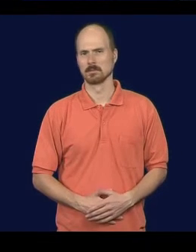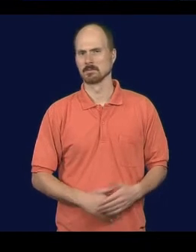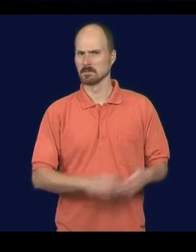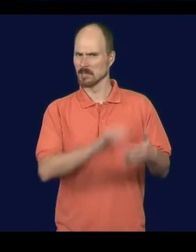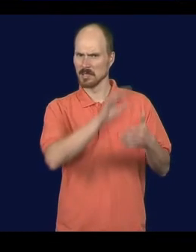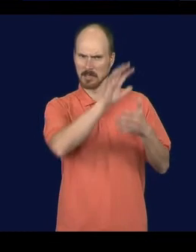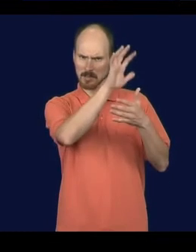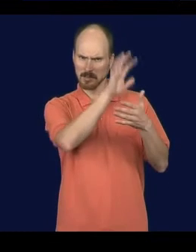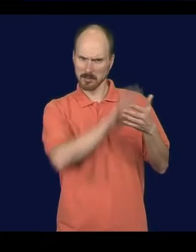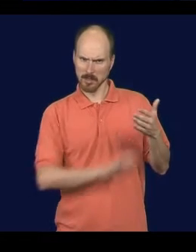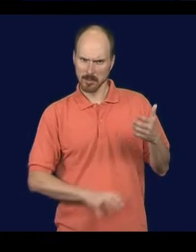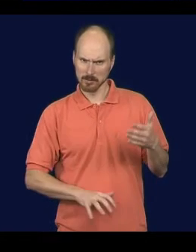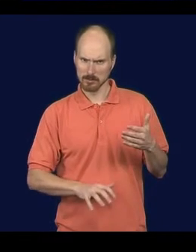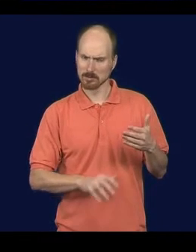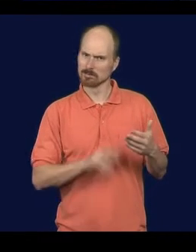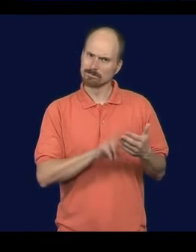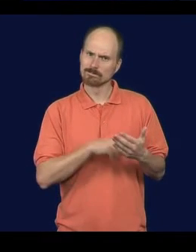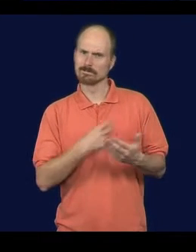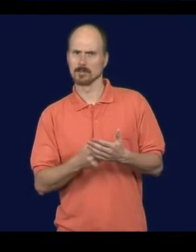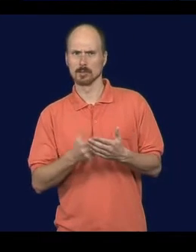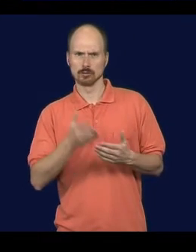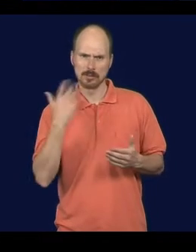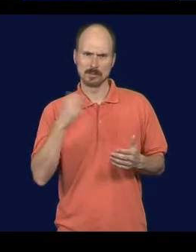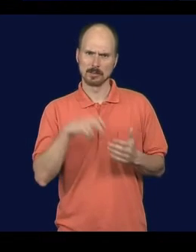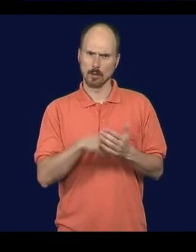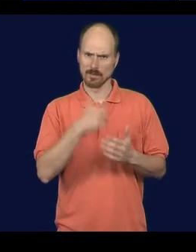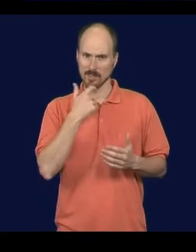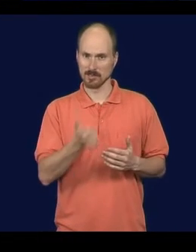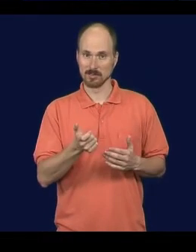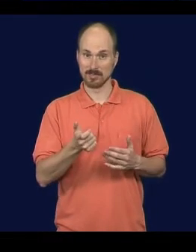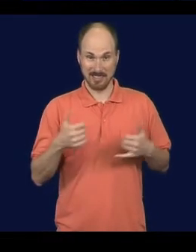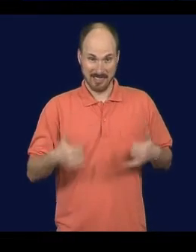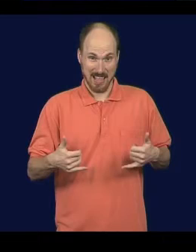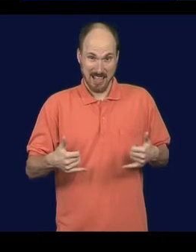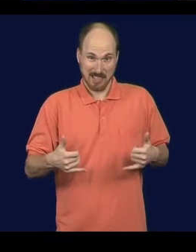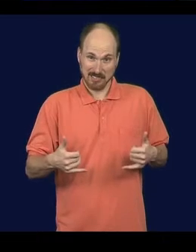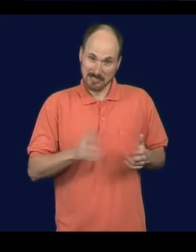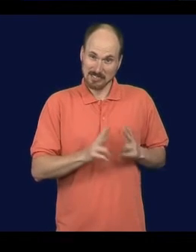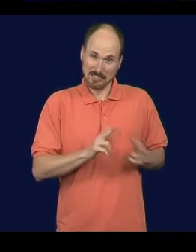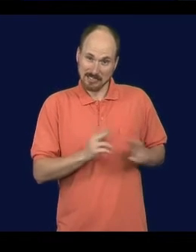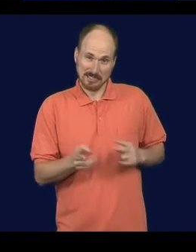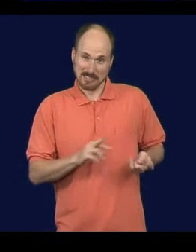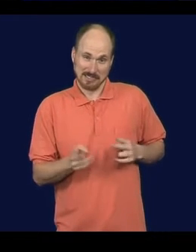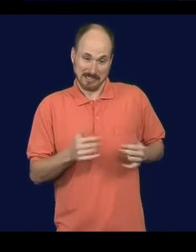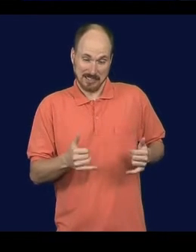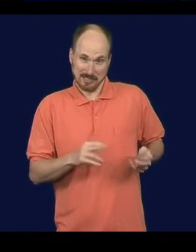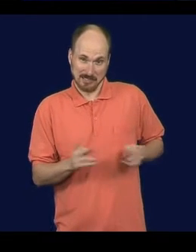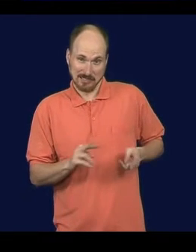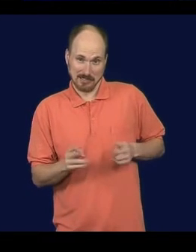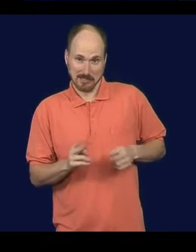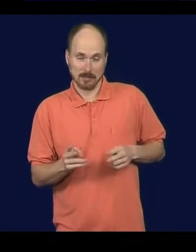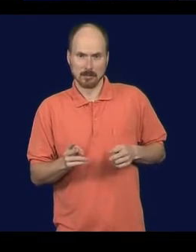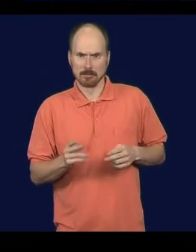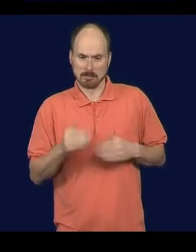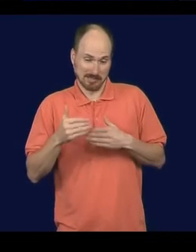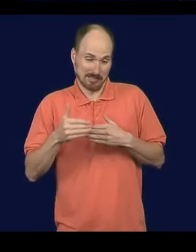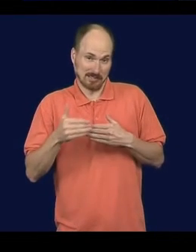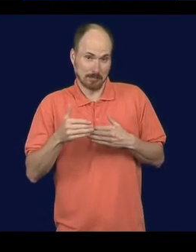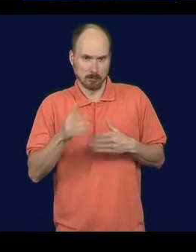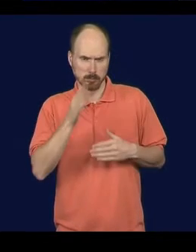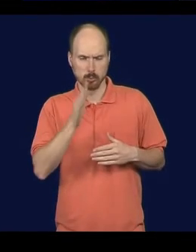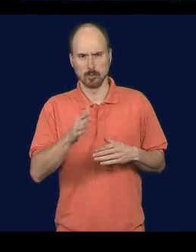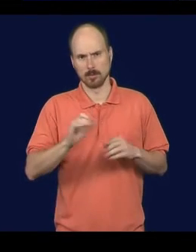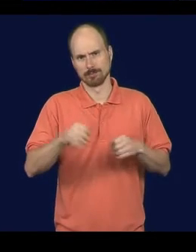nemohl dostavit. A rád bych vám představil navigaci pro zrakově postižené